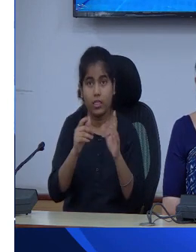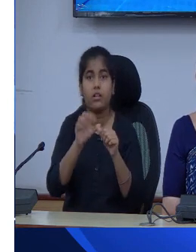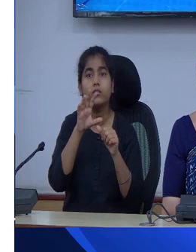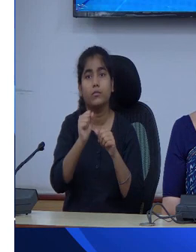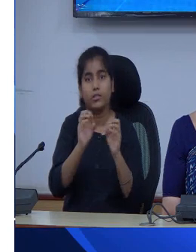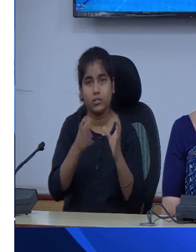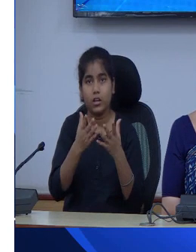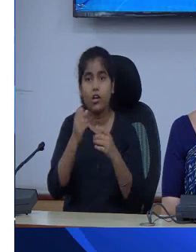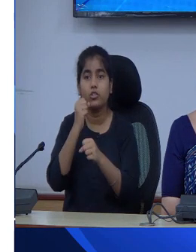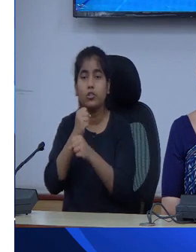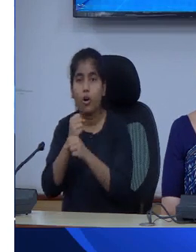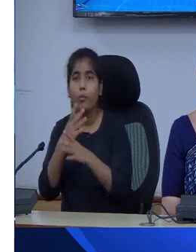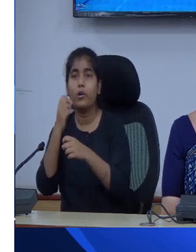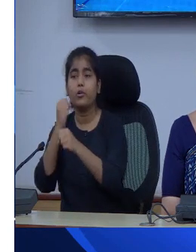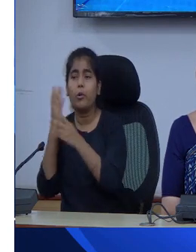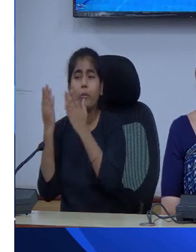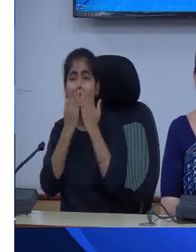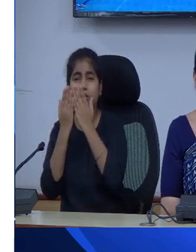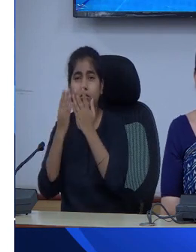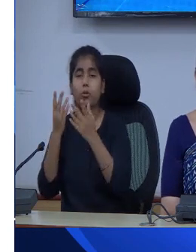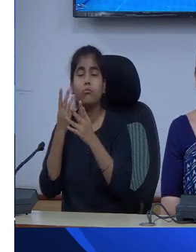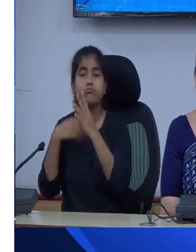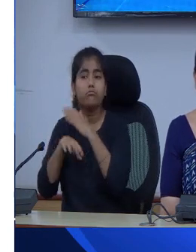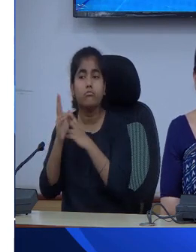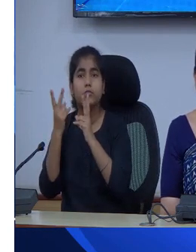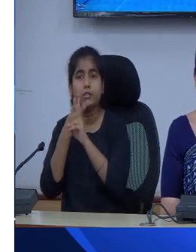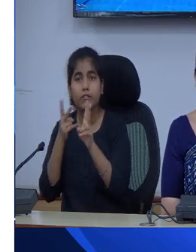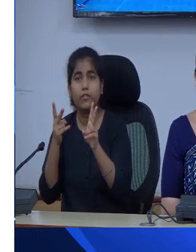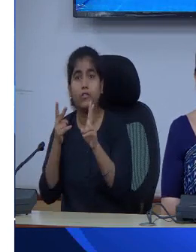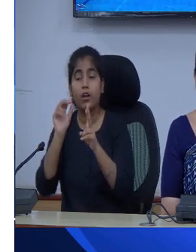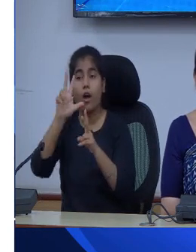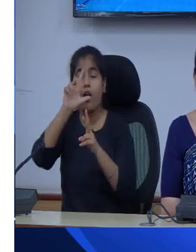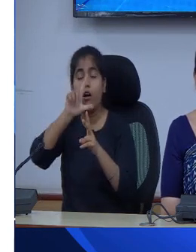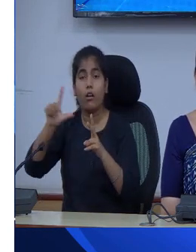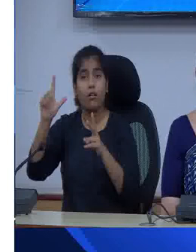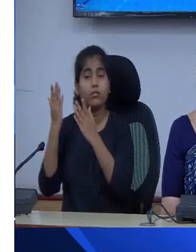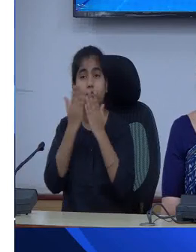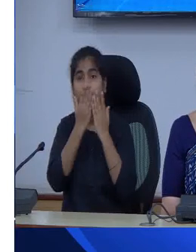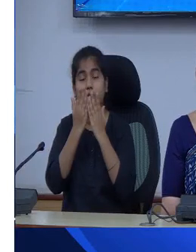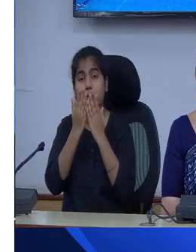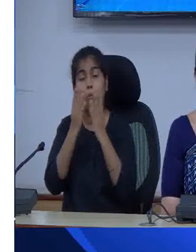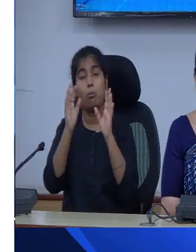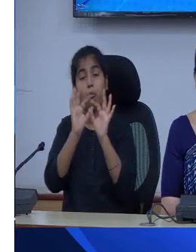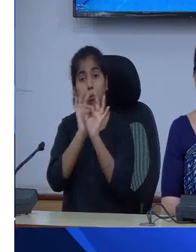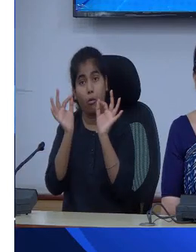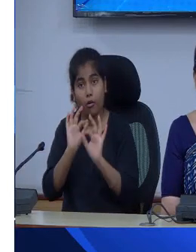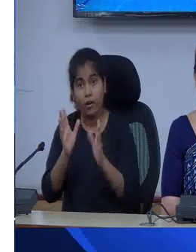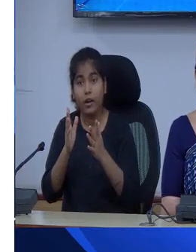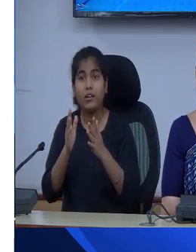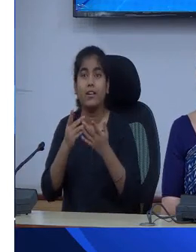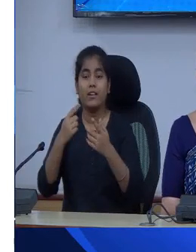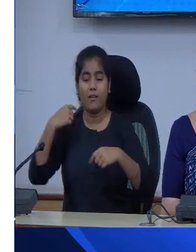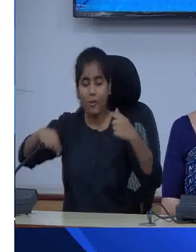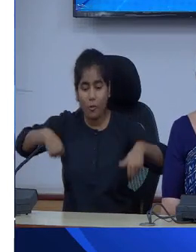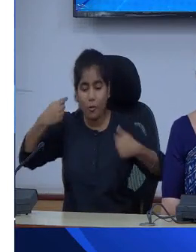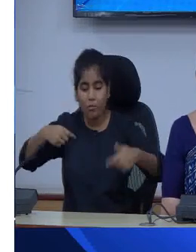और जो गवर्नमेंट एंड गवर्नमेंट एडेड स्कूल्स हैं उनके अंदर 8 लाख से भी ज़्यादा स्कूल ऑलरेडी वहाँ पर रैंप